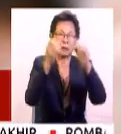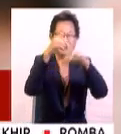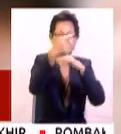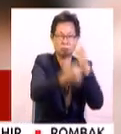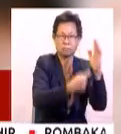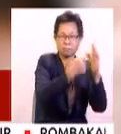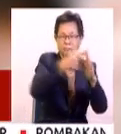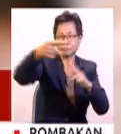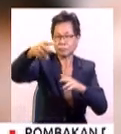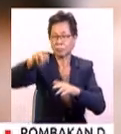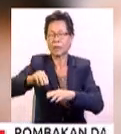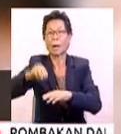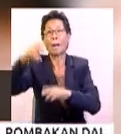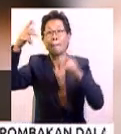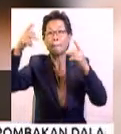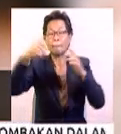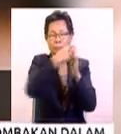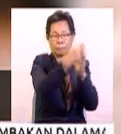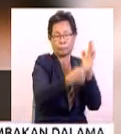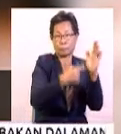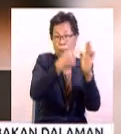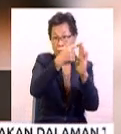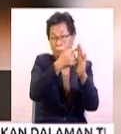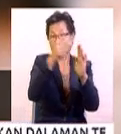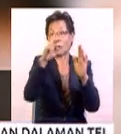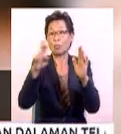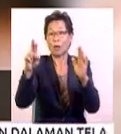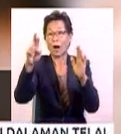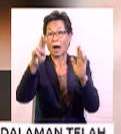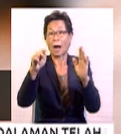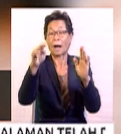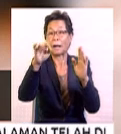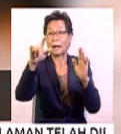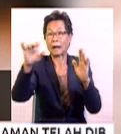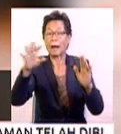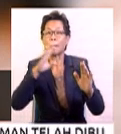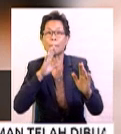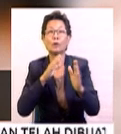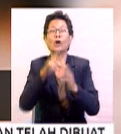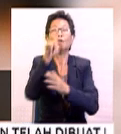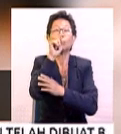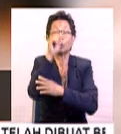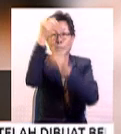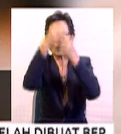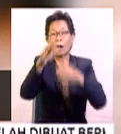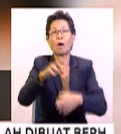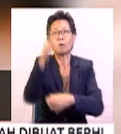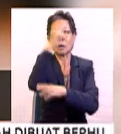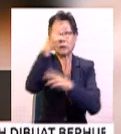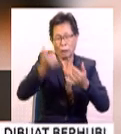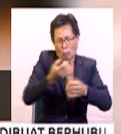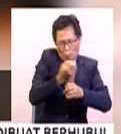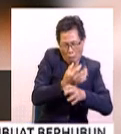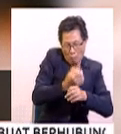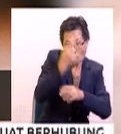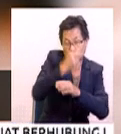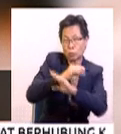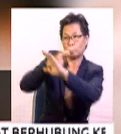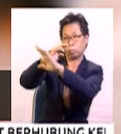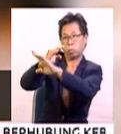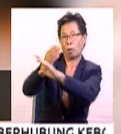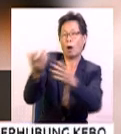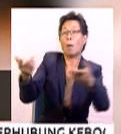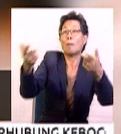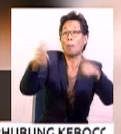Sementara itu, Perdana Menteri Sri Lanka Ranil Wickremesinghe menerusi tweeternya memaklumkan kerajaan sedang berusaha untuk membendung